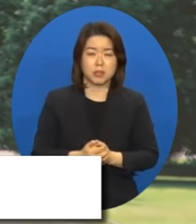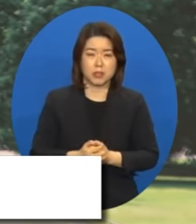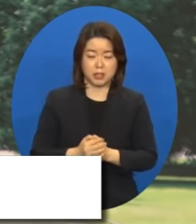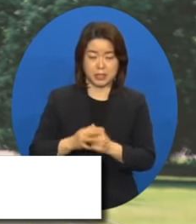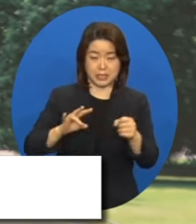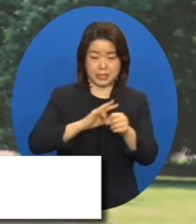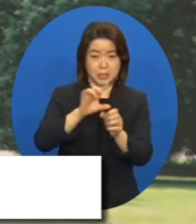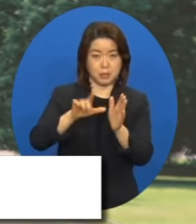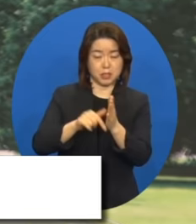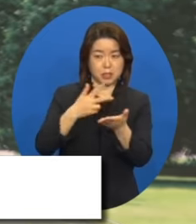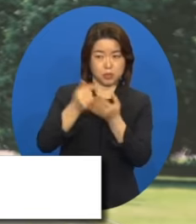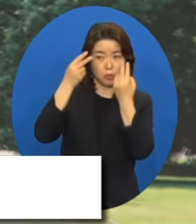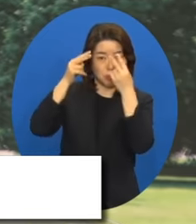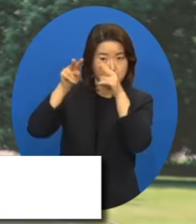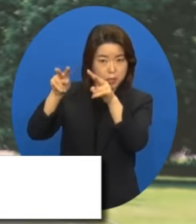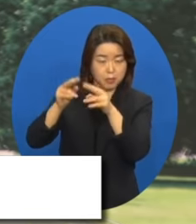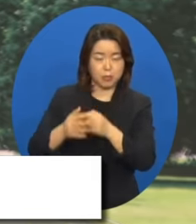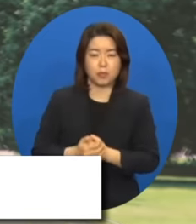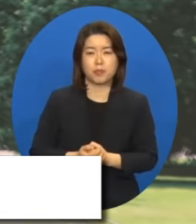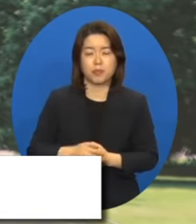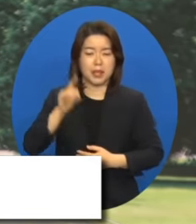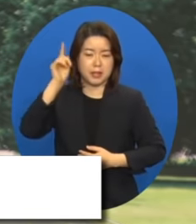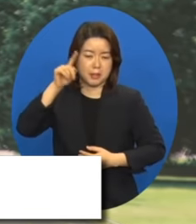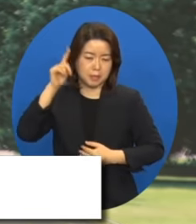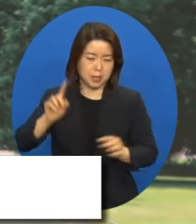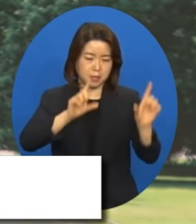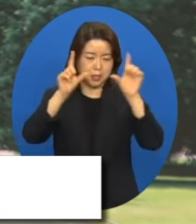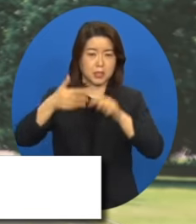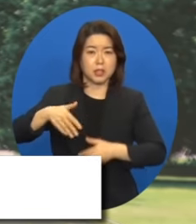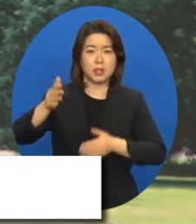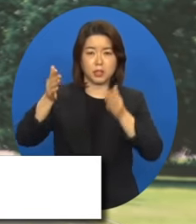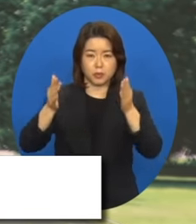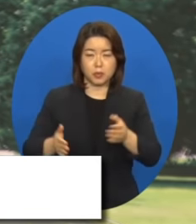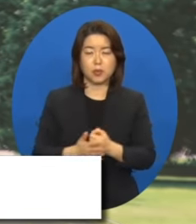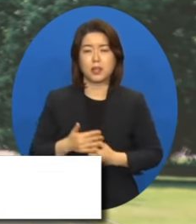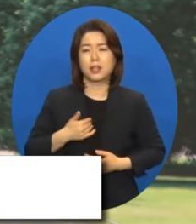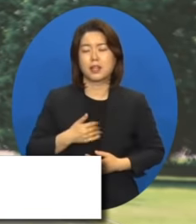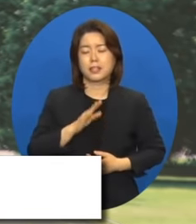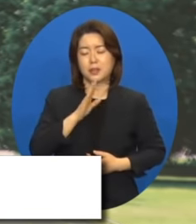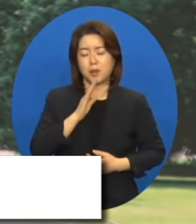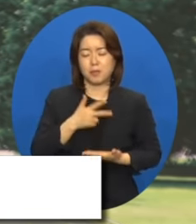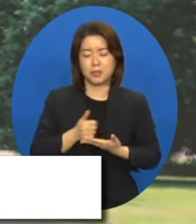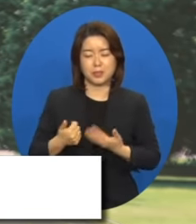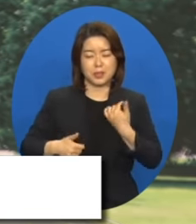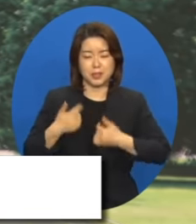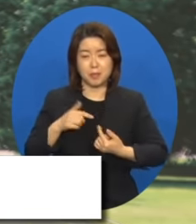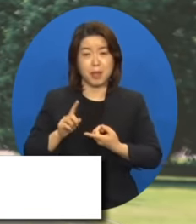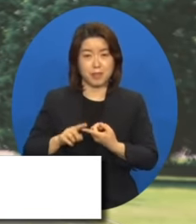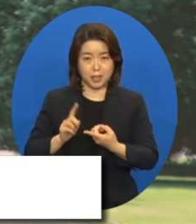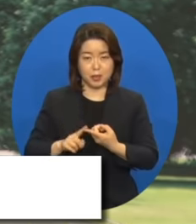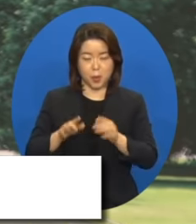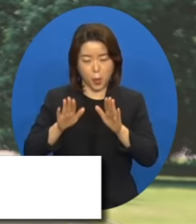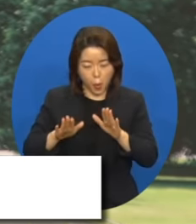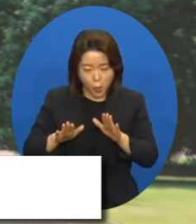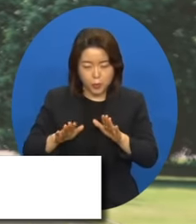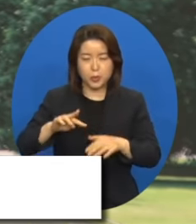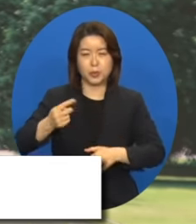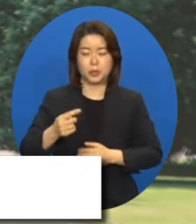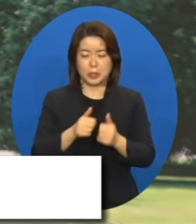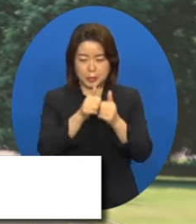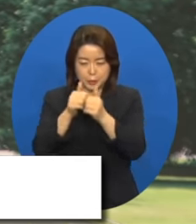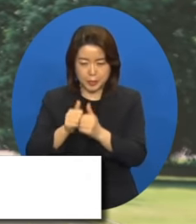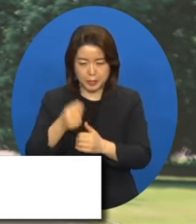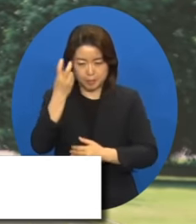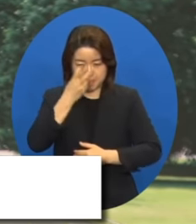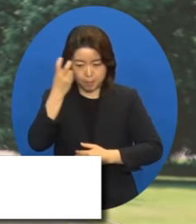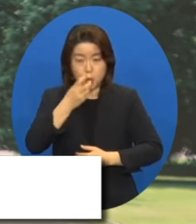24시간 주님 바라보고 매일매일 살아가면서 내가 정말 주님 기뻐하는 뜻대로 오늘도 주님과 동행하고 살았는데